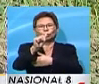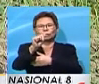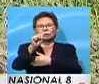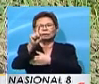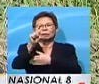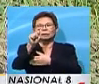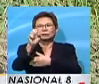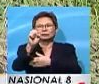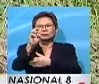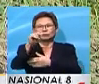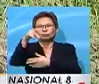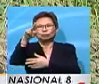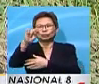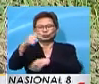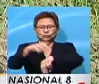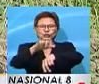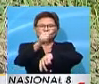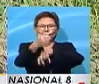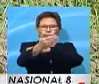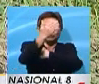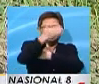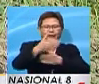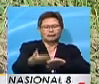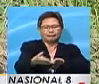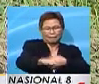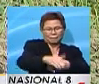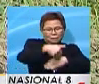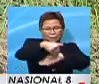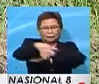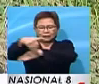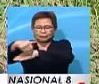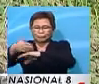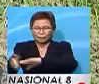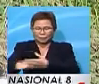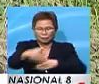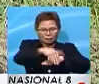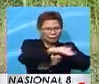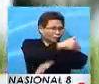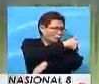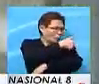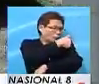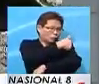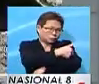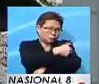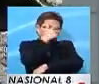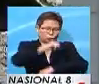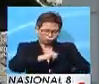kira-kira 10 pagi tadi mayat dihantar ke hospital Kampar untuk bedah